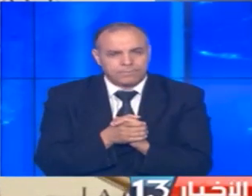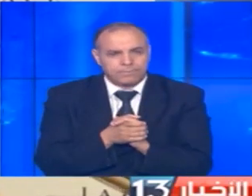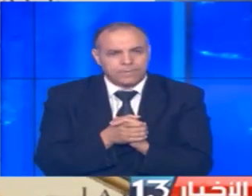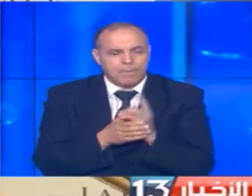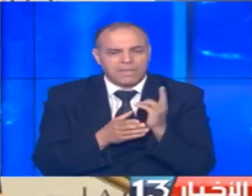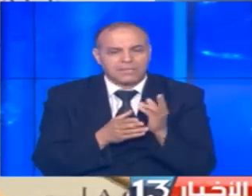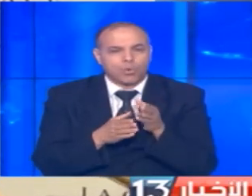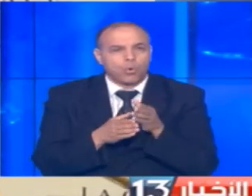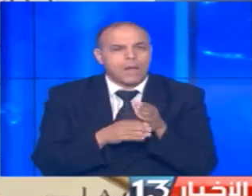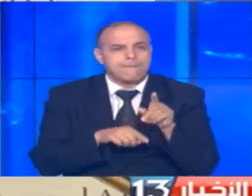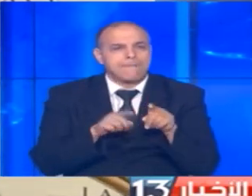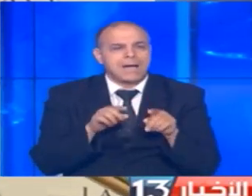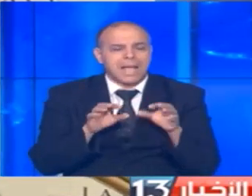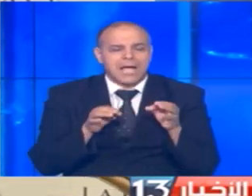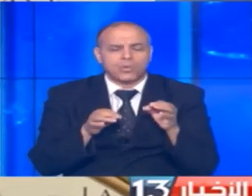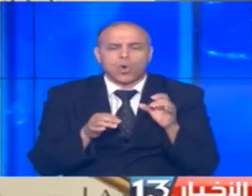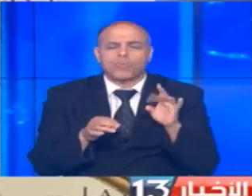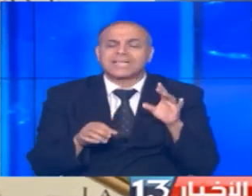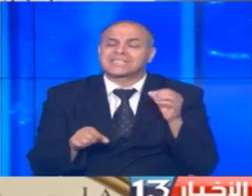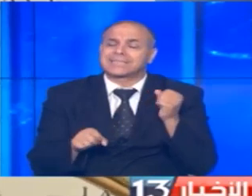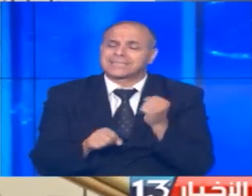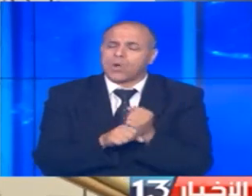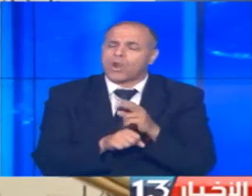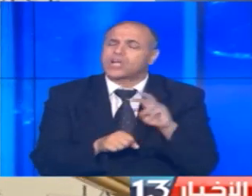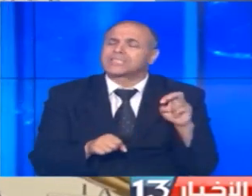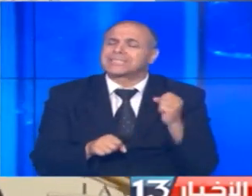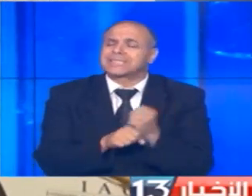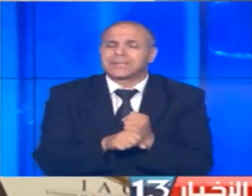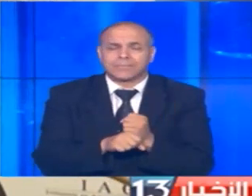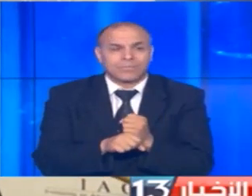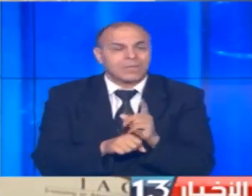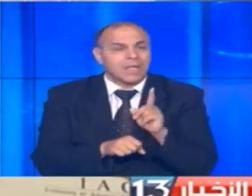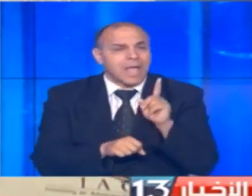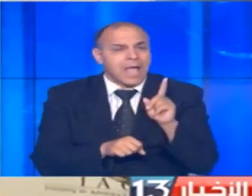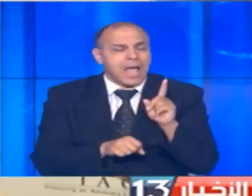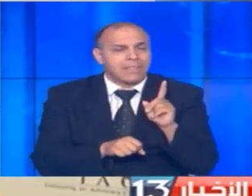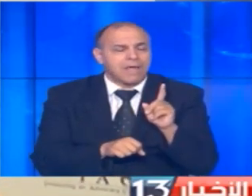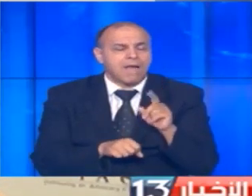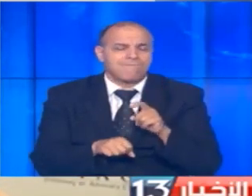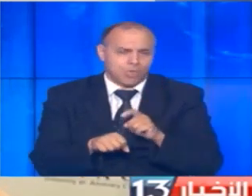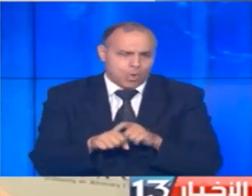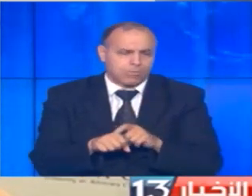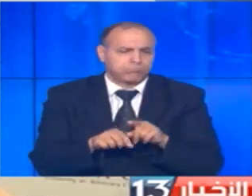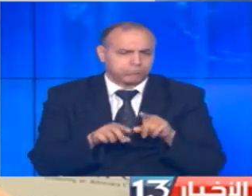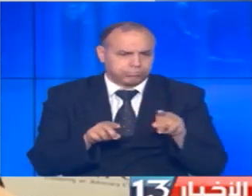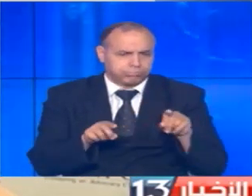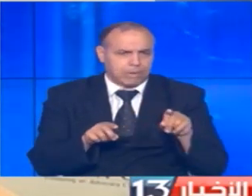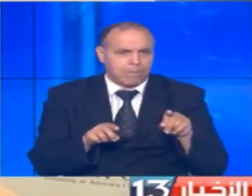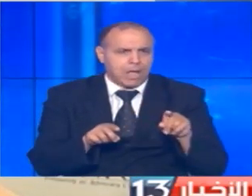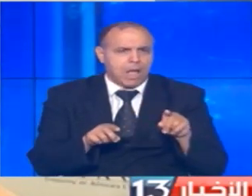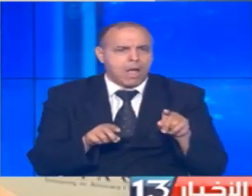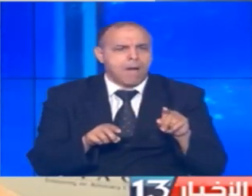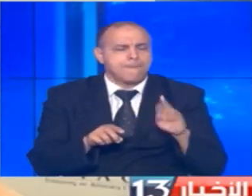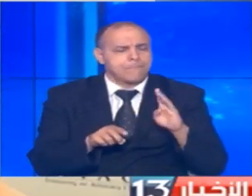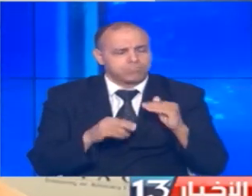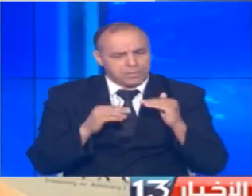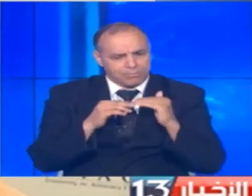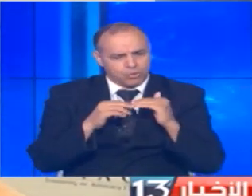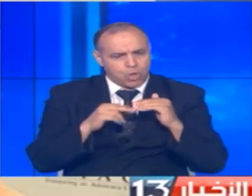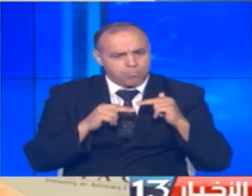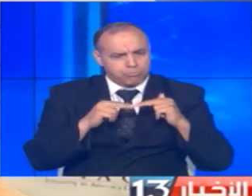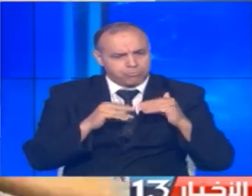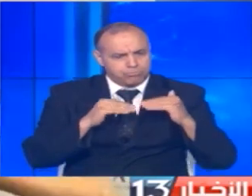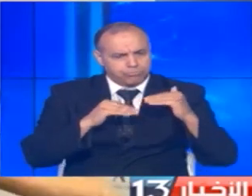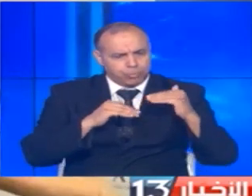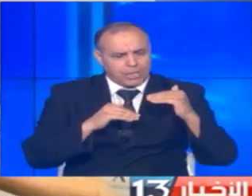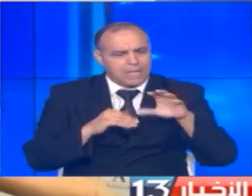تنجم تقوم به كان بعد 10 ولا 15 سنة ولا 20 سنة. في لي اون ميم طون معناتها يقع فما تتعمل ميزا نيفو بالنسبه للسيكتور